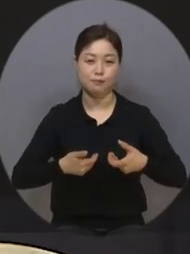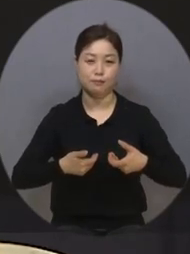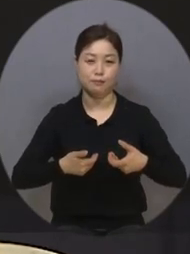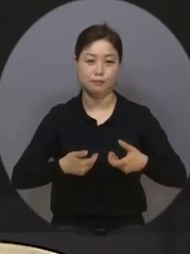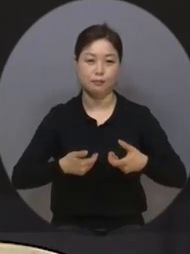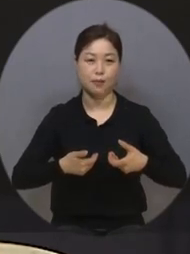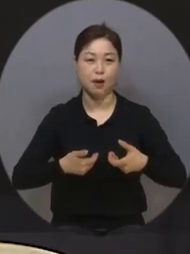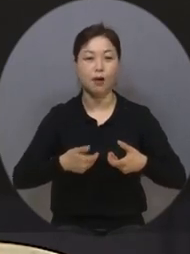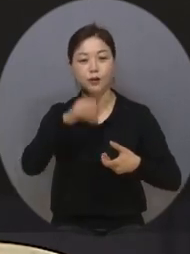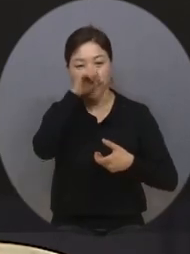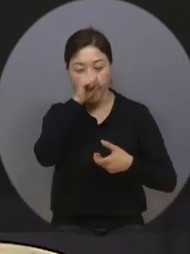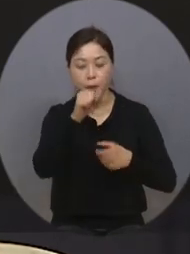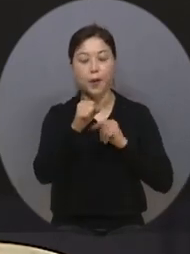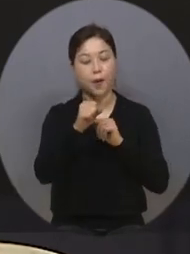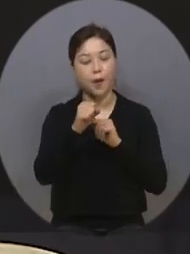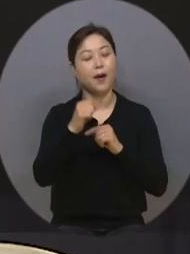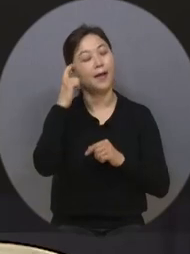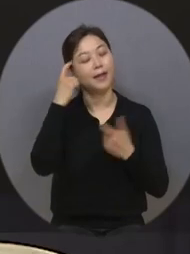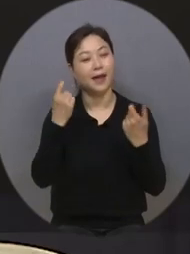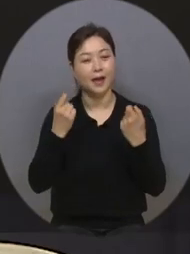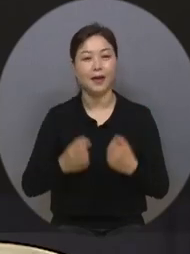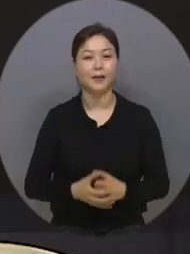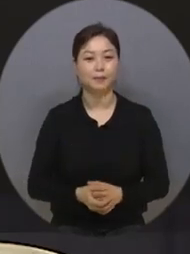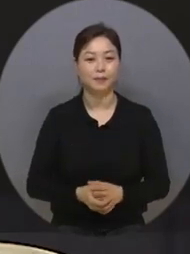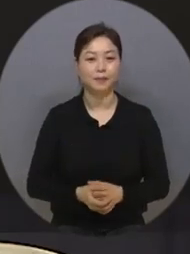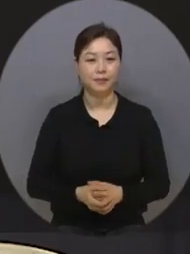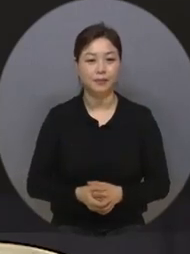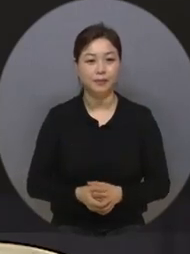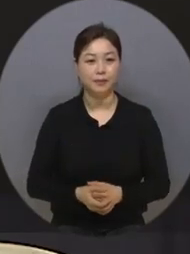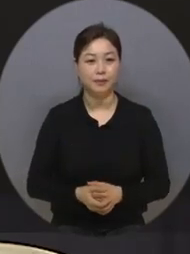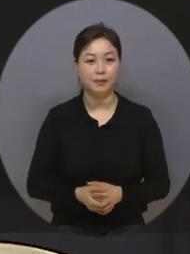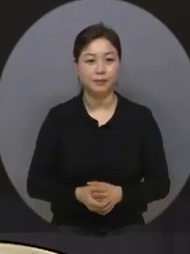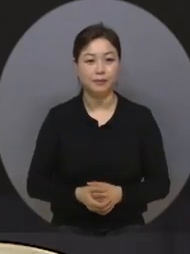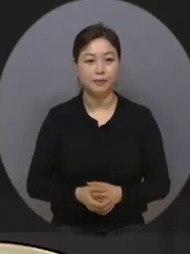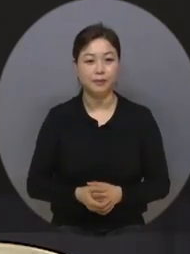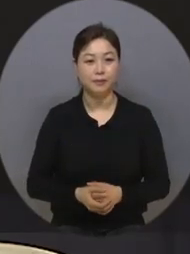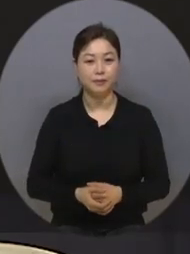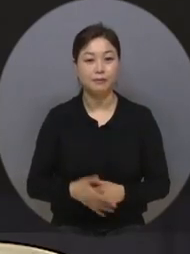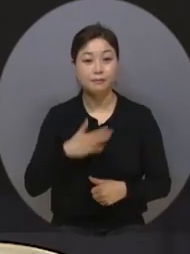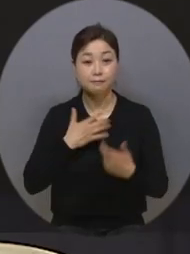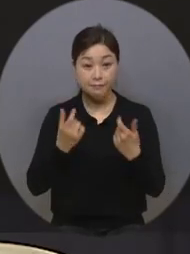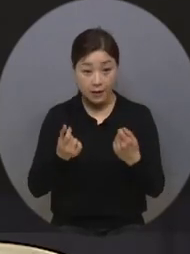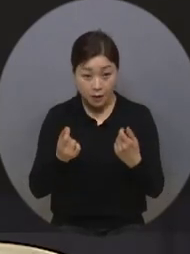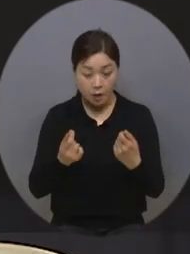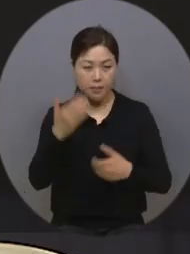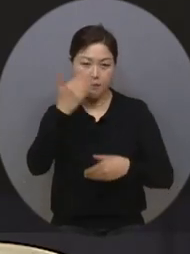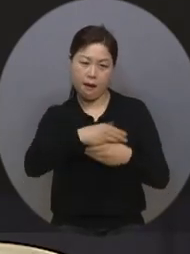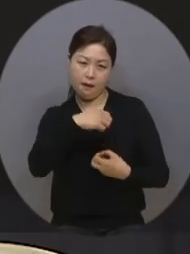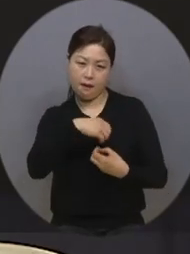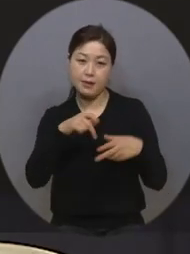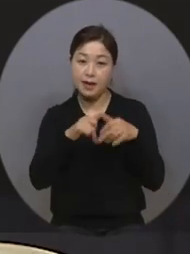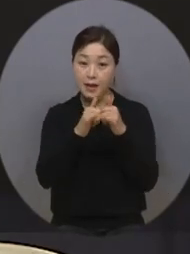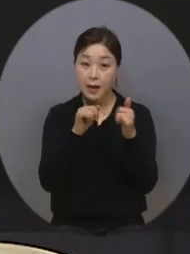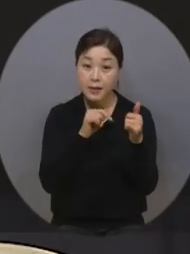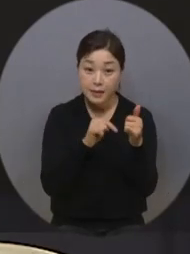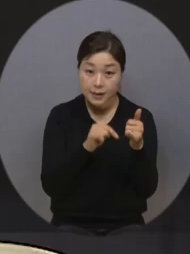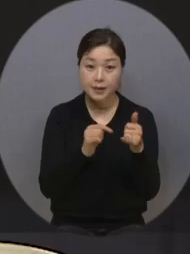기회를 주신다면 좋을 것 같습니다. 저처럼 더 많은 자폐성